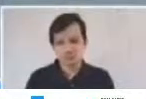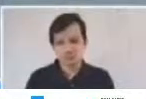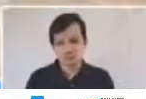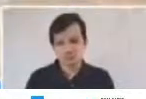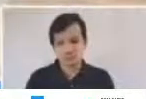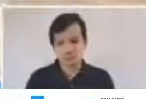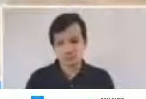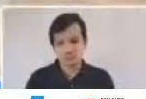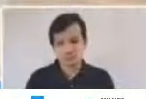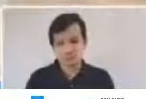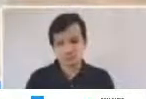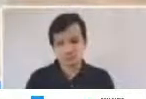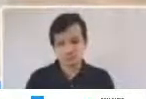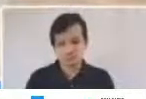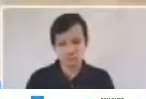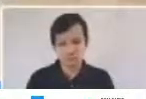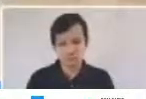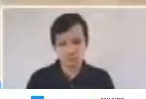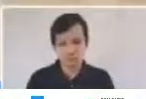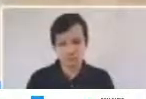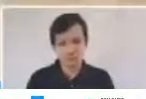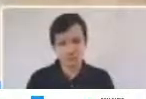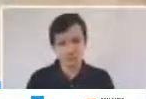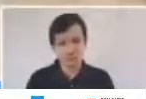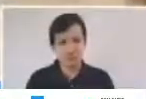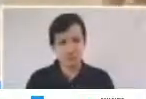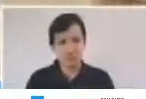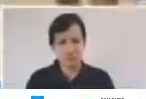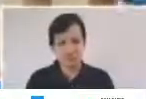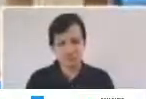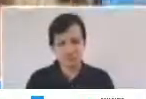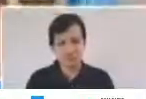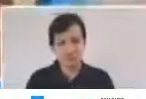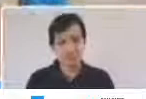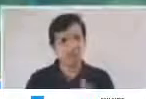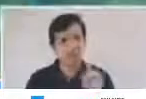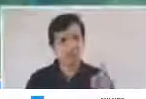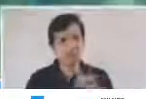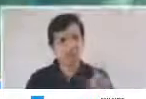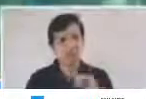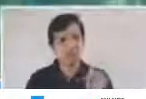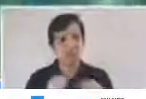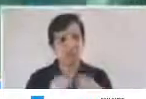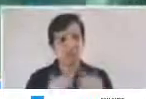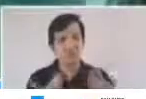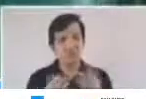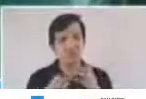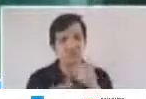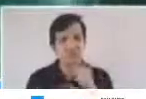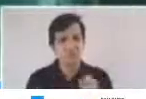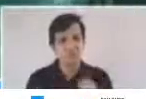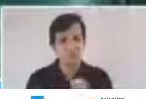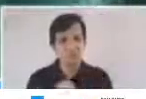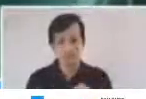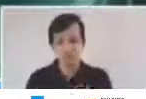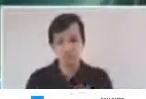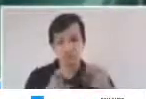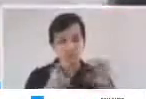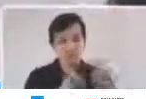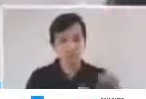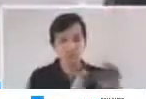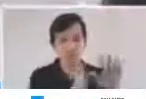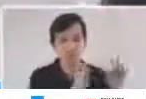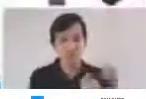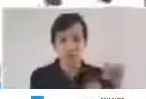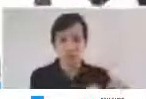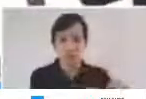this past 14 days. So kung meron din po sila naging simptomas for this past 14 days, kailangan pa rin po silang i-isolate at